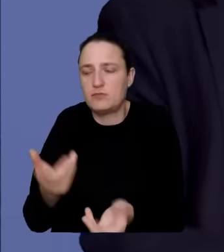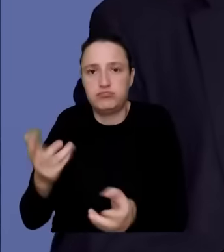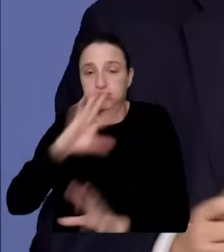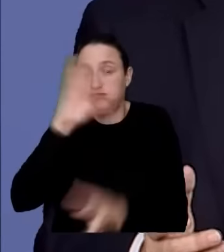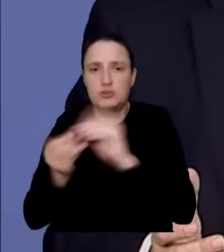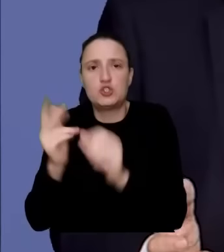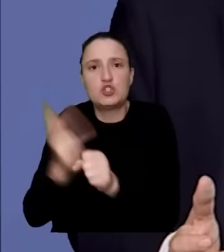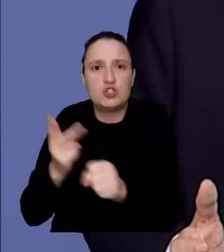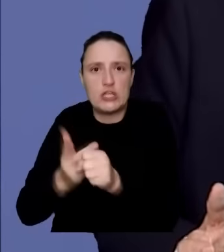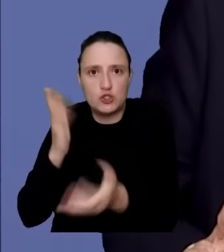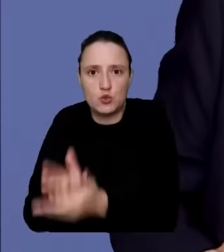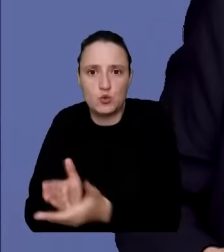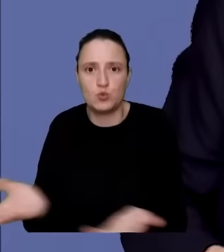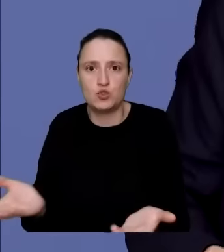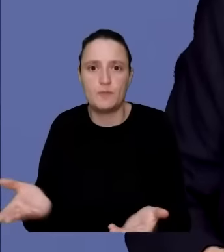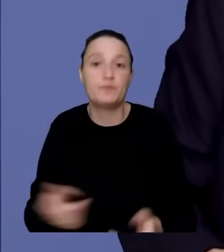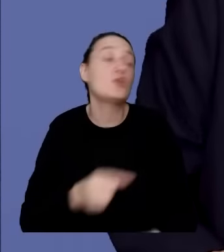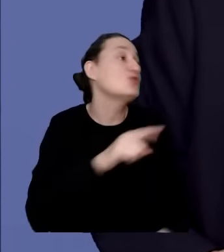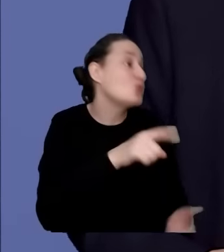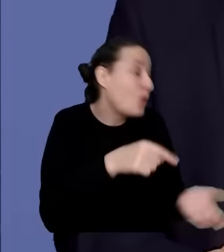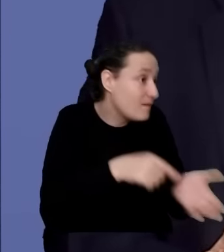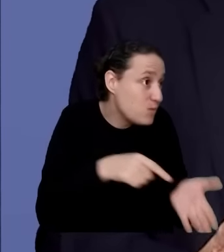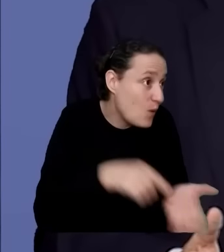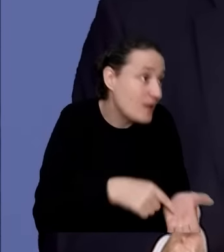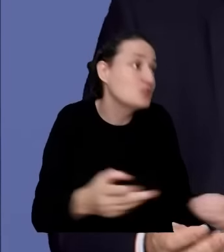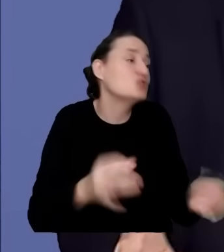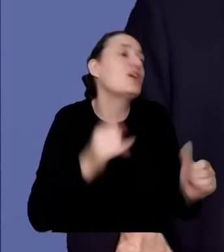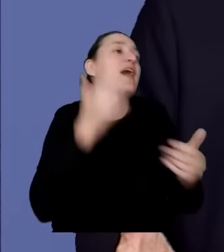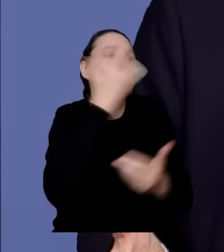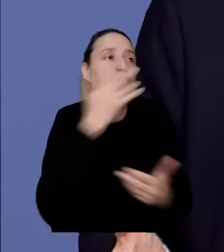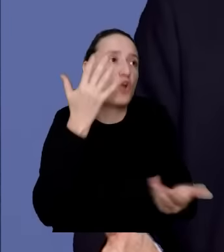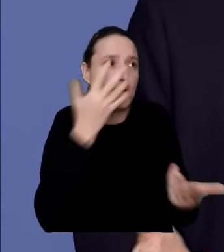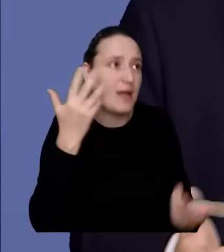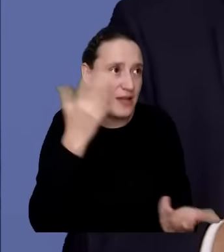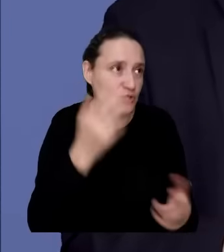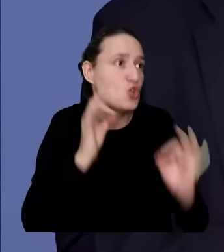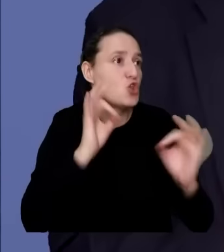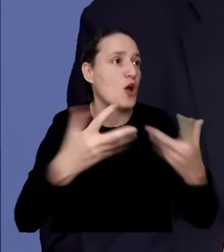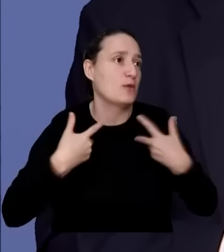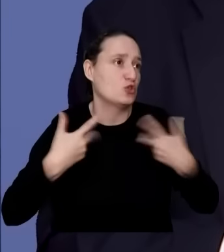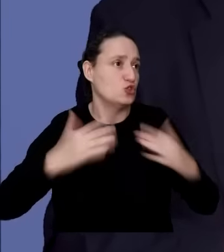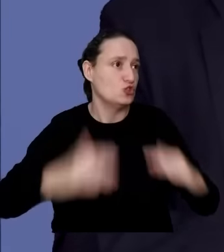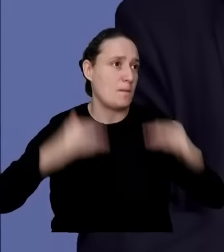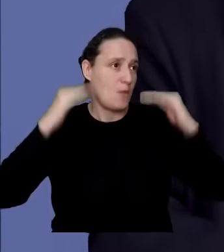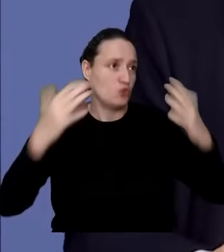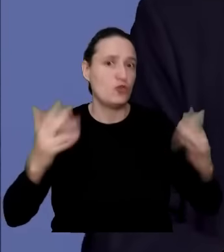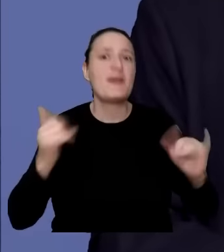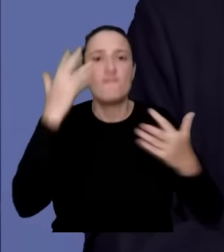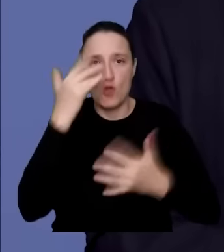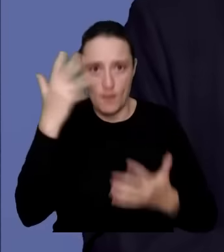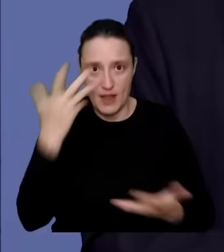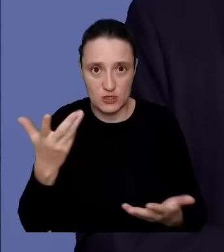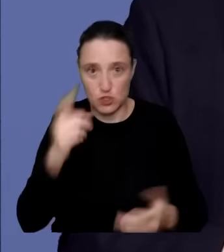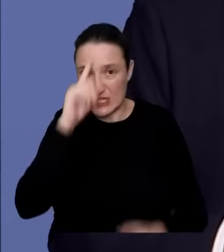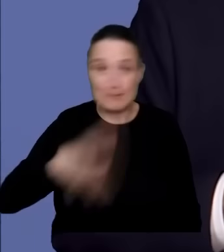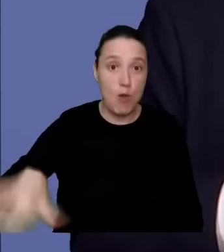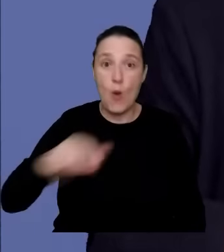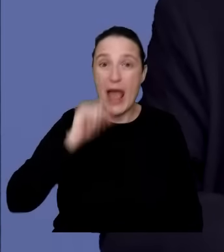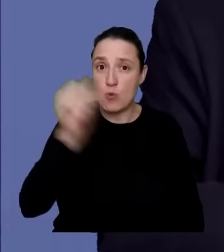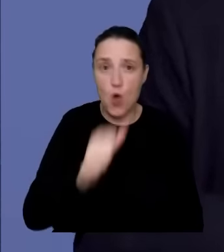i pod sobie tutaj jak sobie tutaj można wyobrazić ten dobrobyt Kiedy kiedy społeczność Europejska